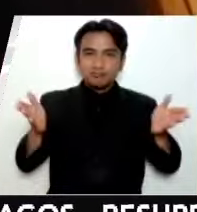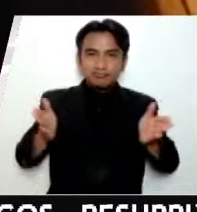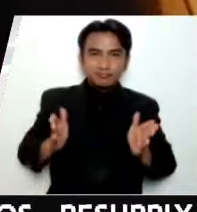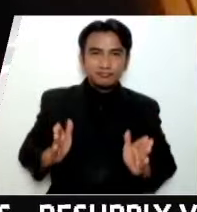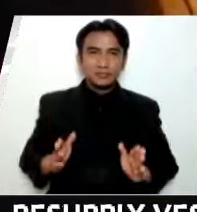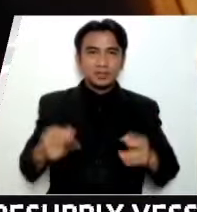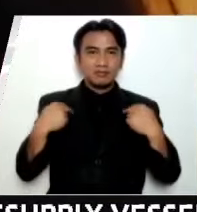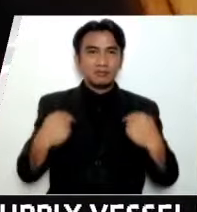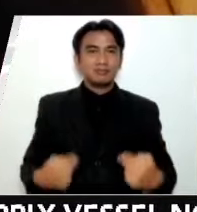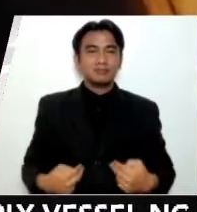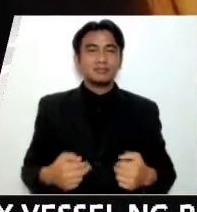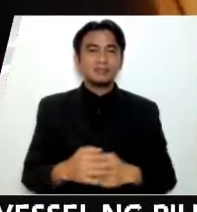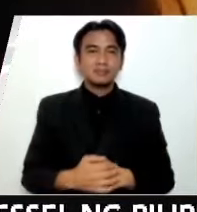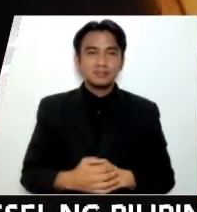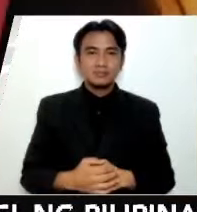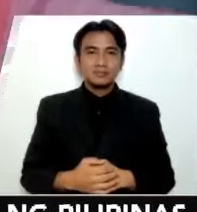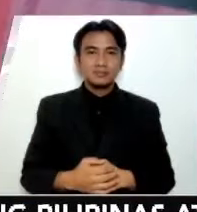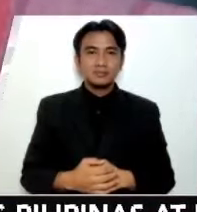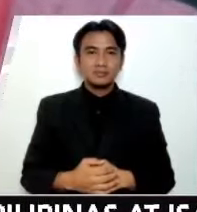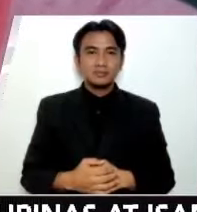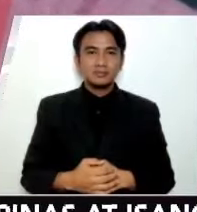ang mga magulang mo.